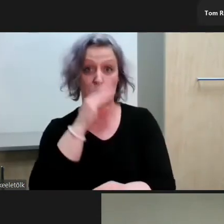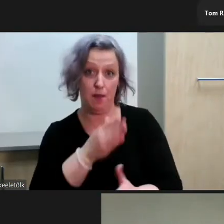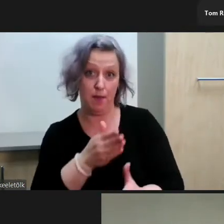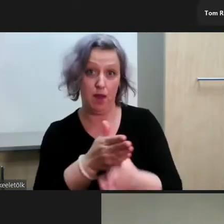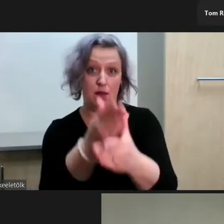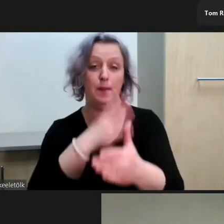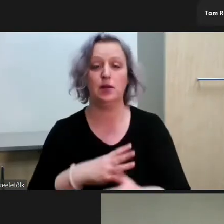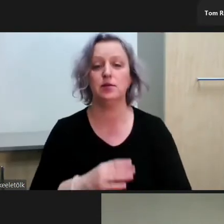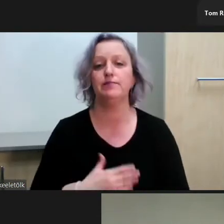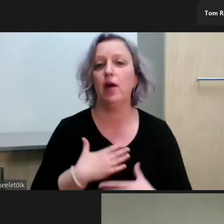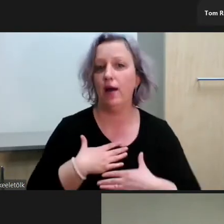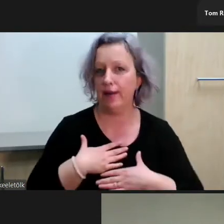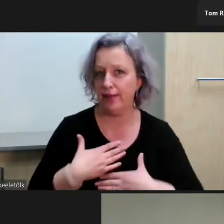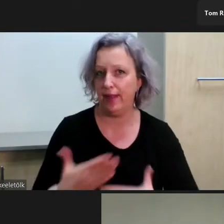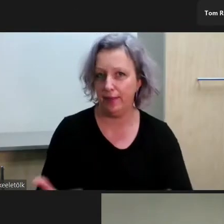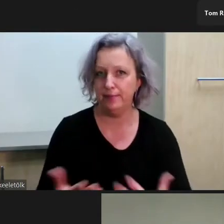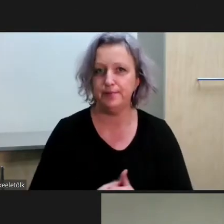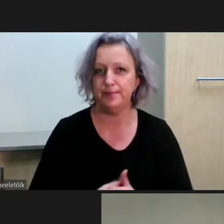Aitäh!